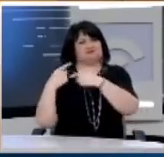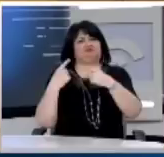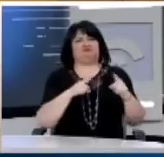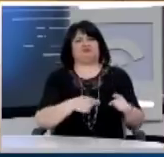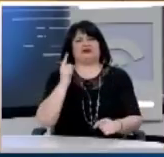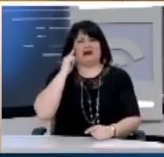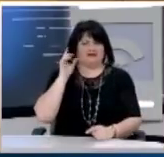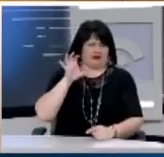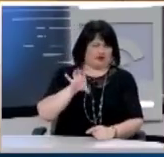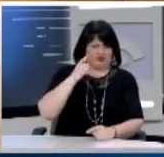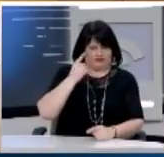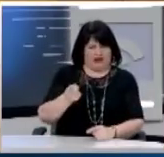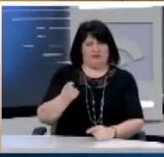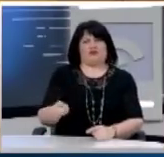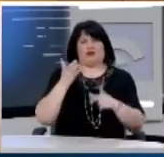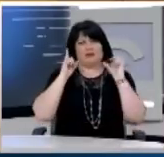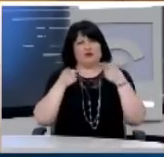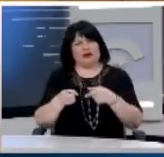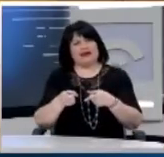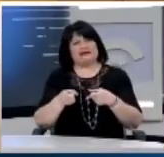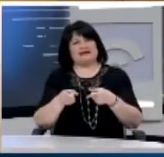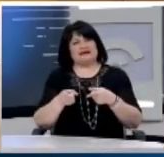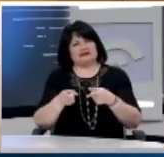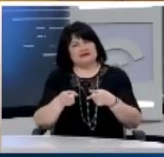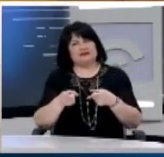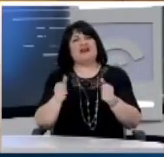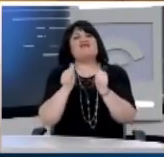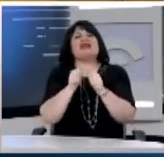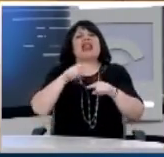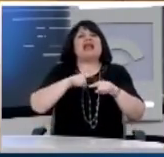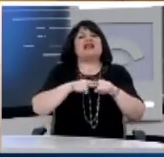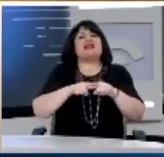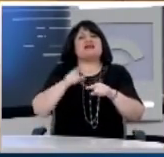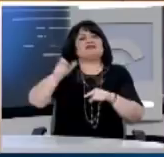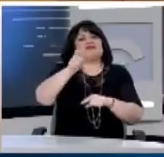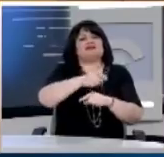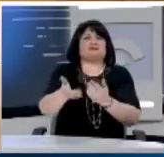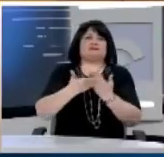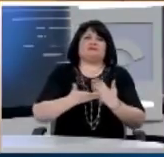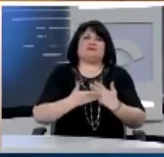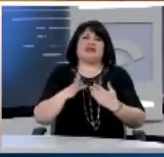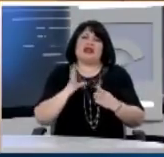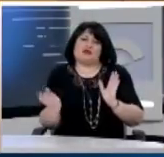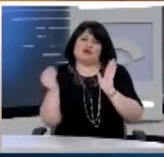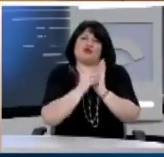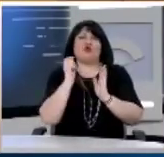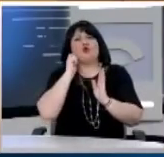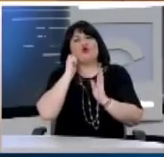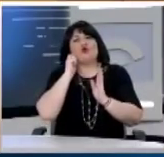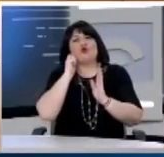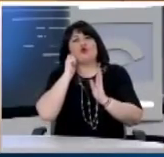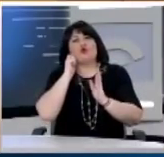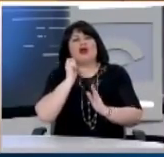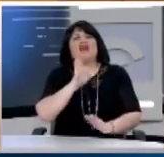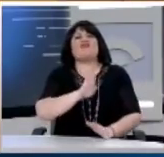Νέα Δημοκρατία ότι στο πάνθεον των φιλελλήνων θέλουν να βάλουν ένα νέο όνομα, τον